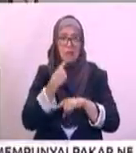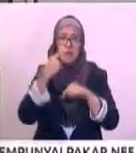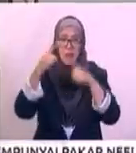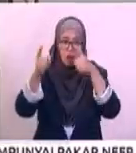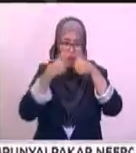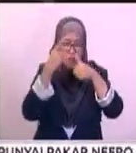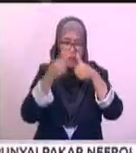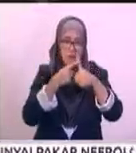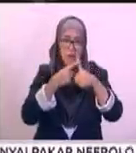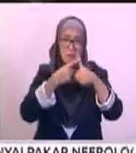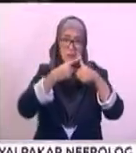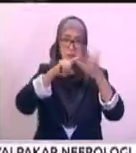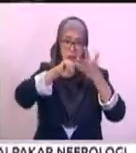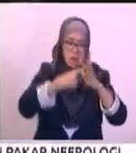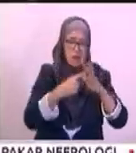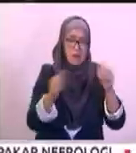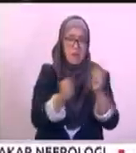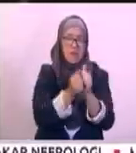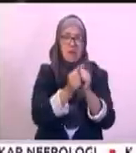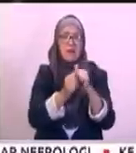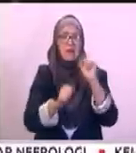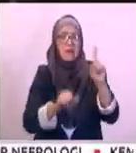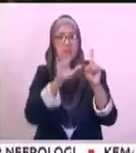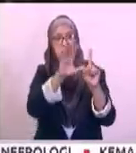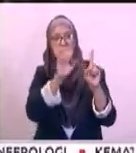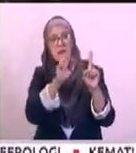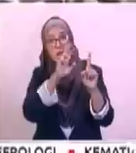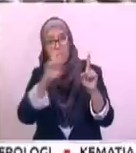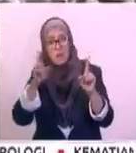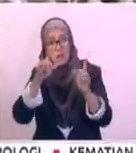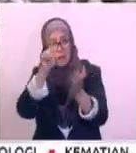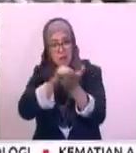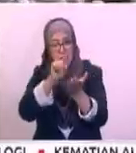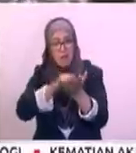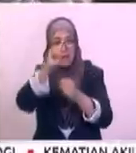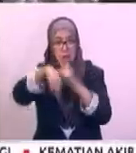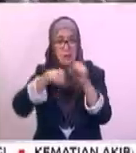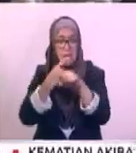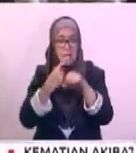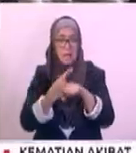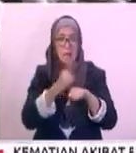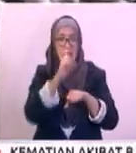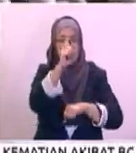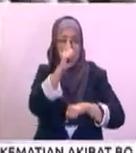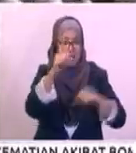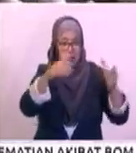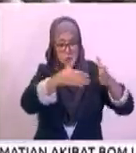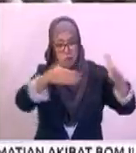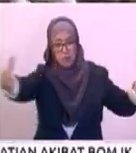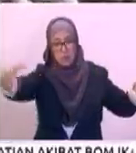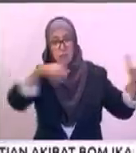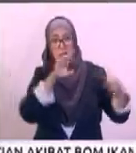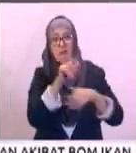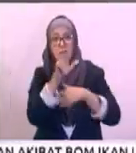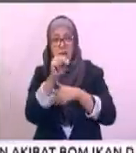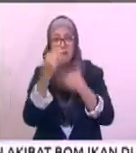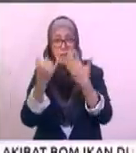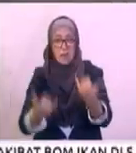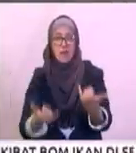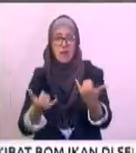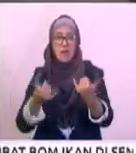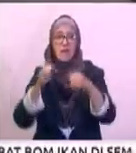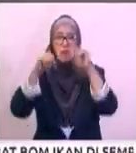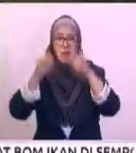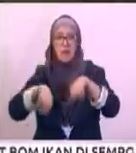yang membekalkan 150,000 ayam setahun, kini Yusof mempunyai 3 reban yang mampu membekalkan 500,000 ekor ayam